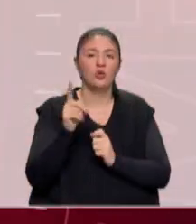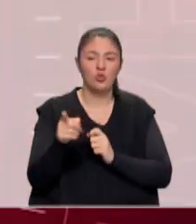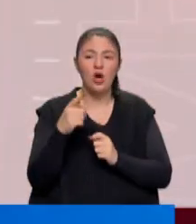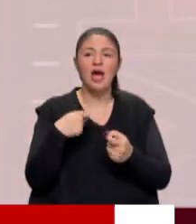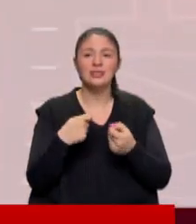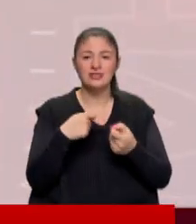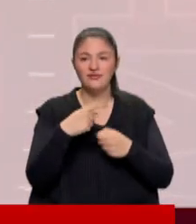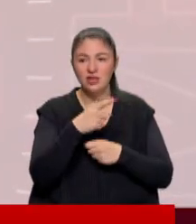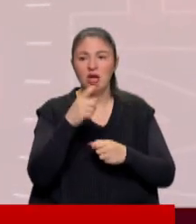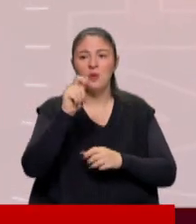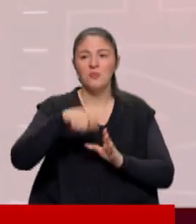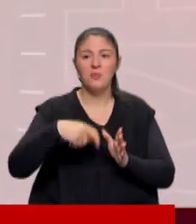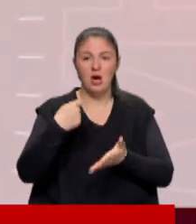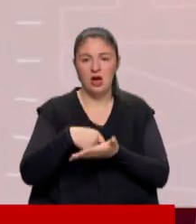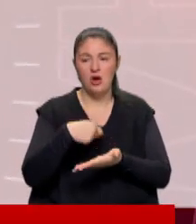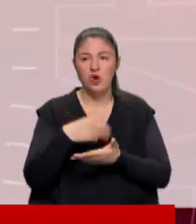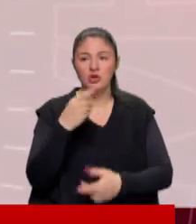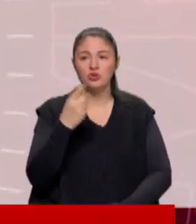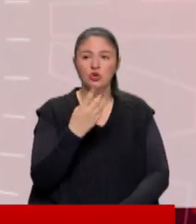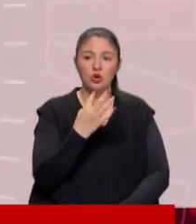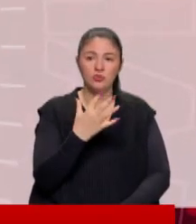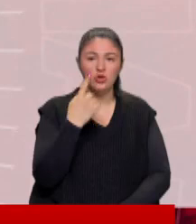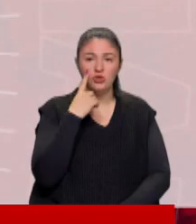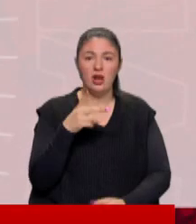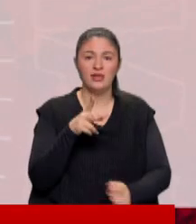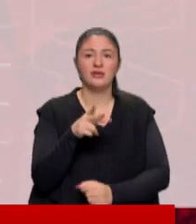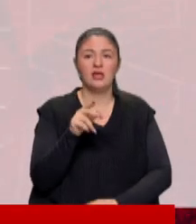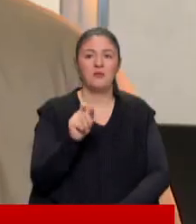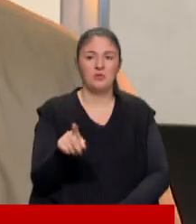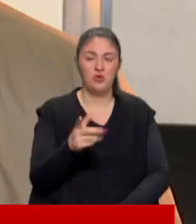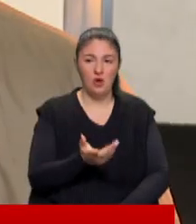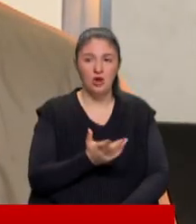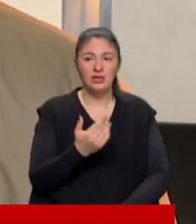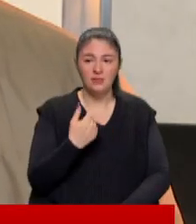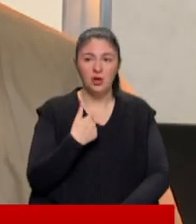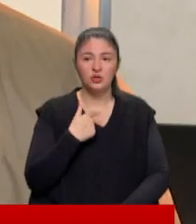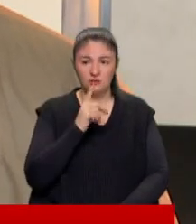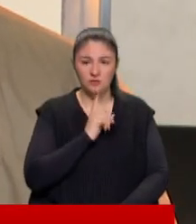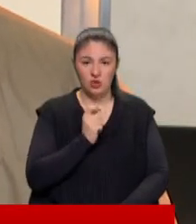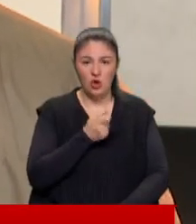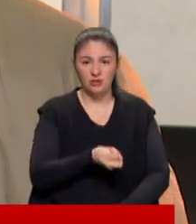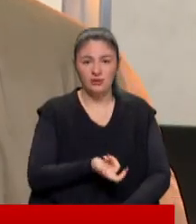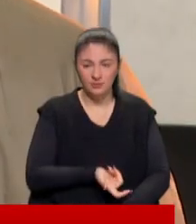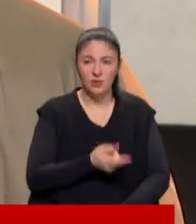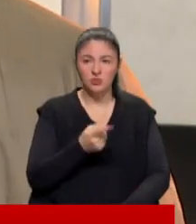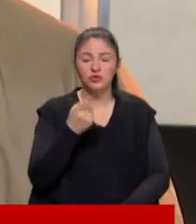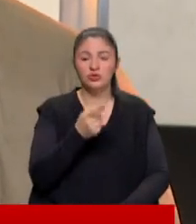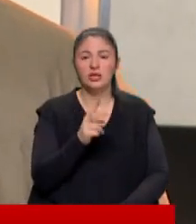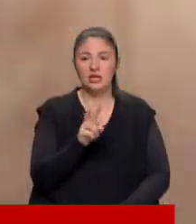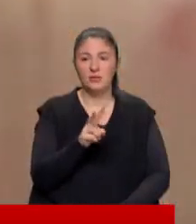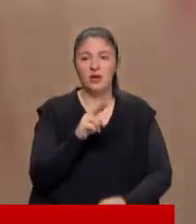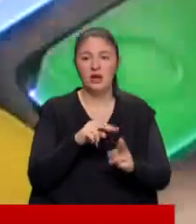Esnaftan da post cihazı kullanım bedeli olarak %4,5 oranında kesinti yapılıyor. Zaten ben 100 lira ödediğimde bunun